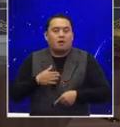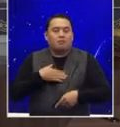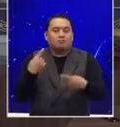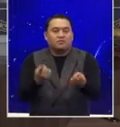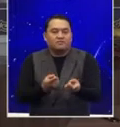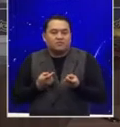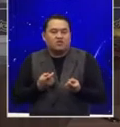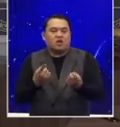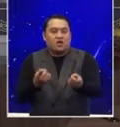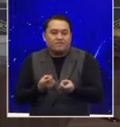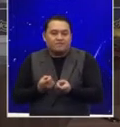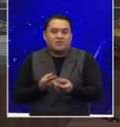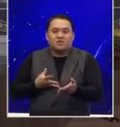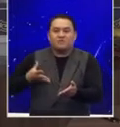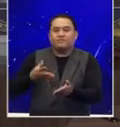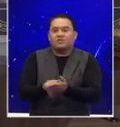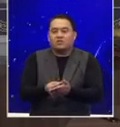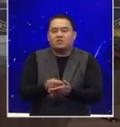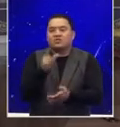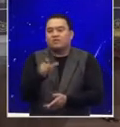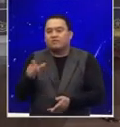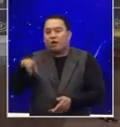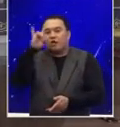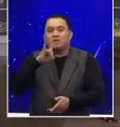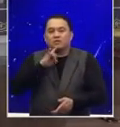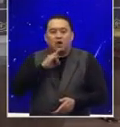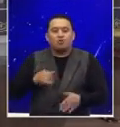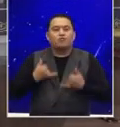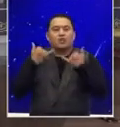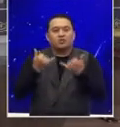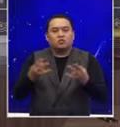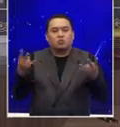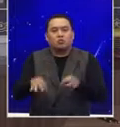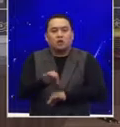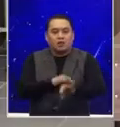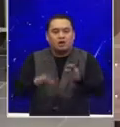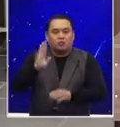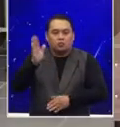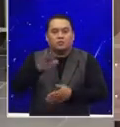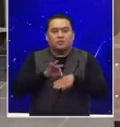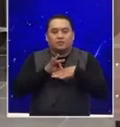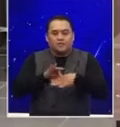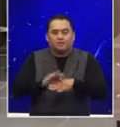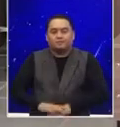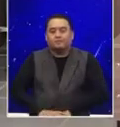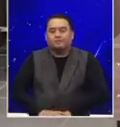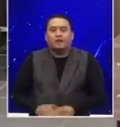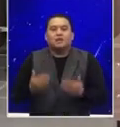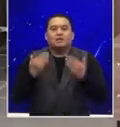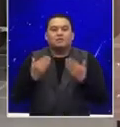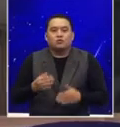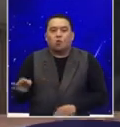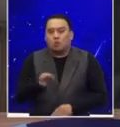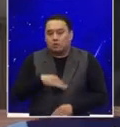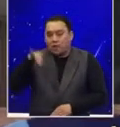привлечение к нам, скажем, инвестиций в целом, отношение к Казахстану, вот этот проект и существует. На сегодня антикоррупционной службой по